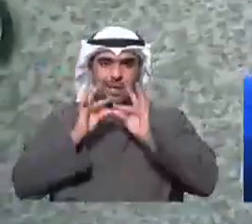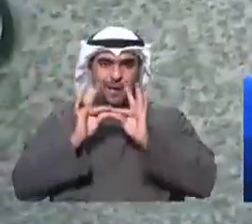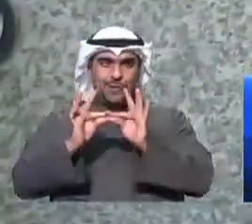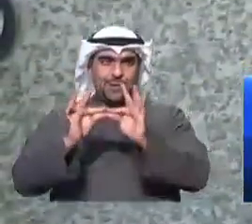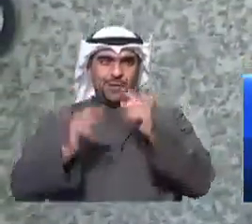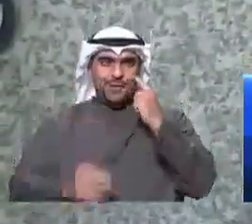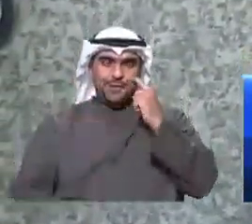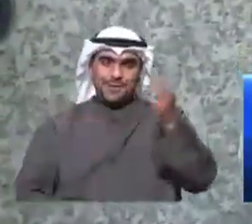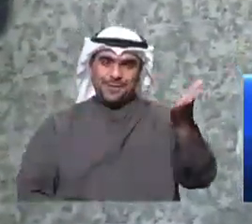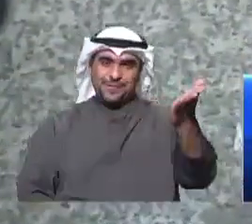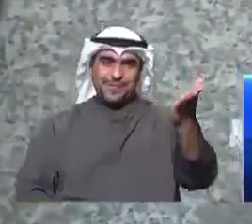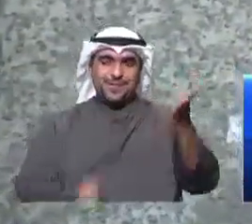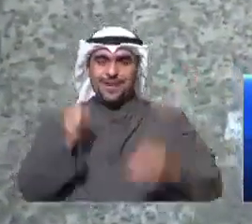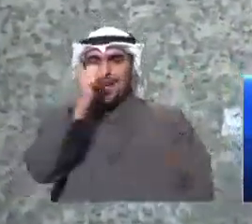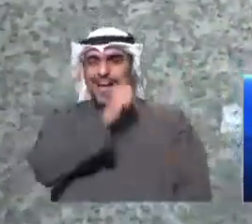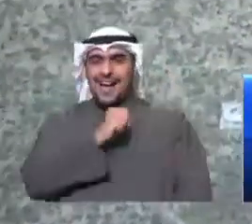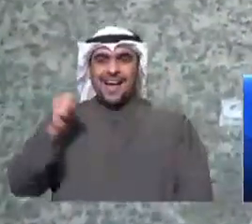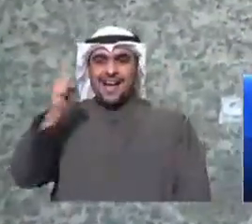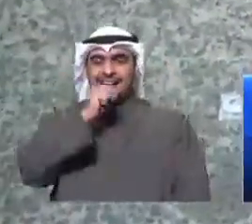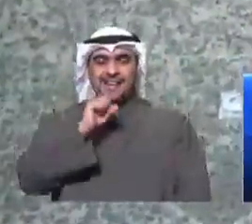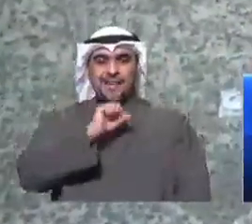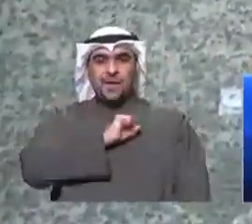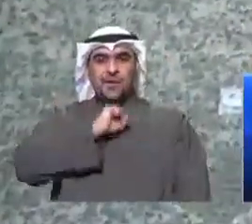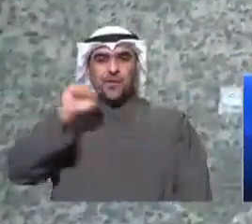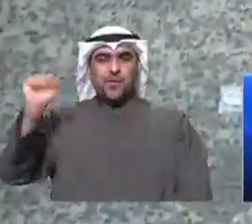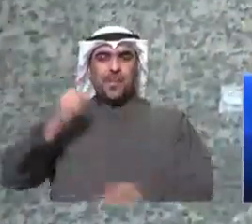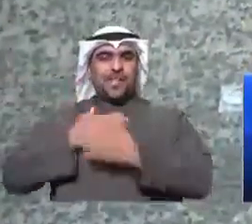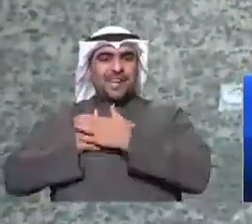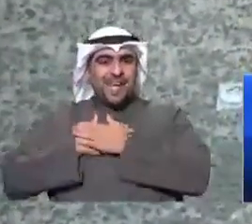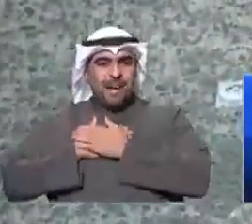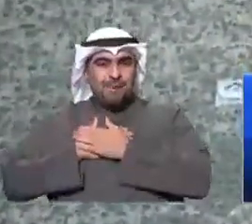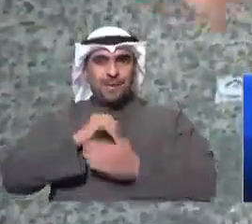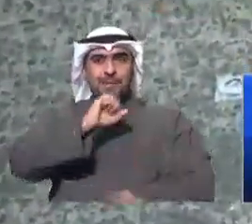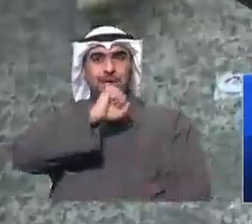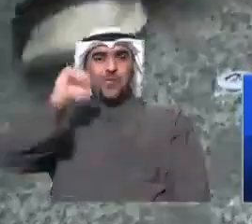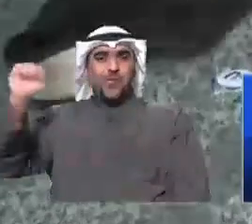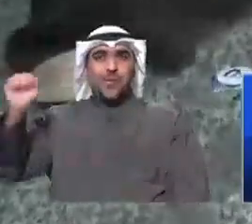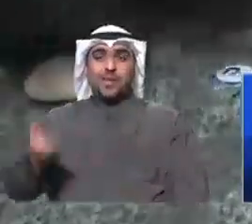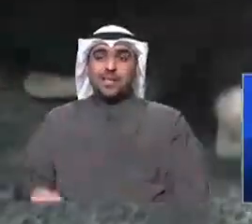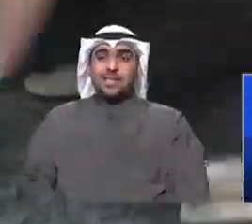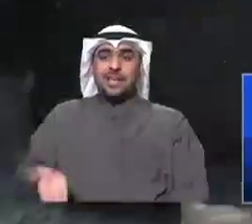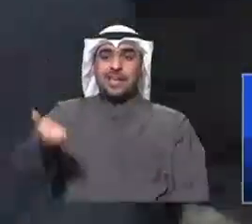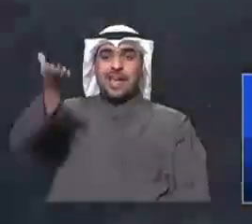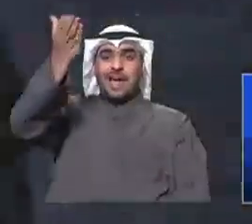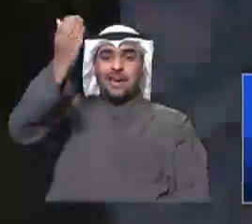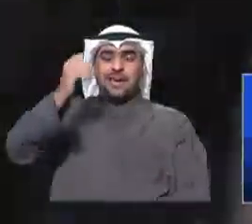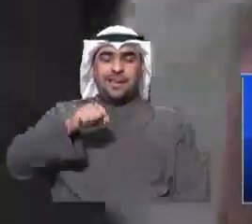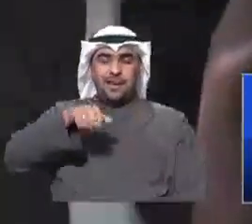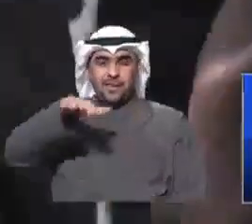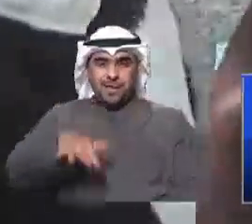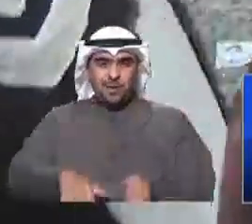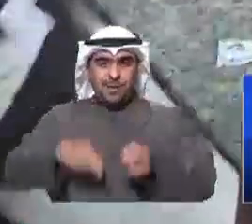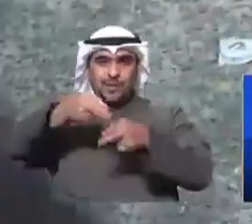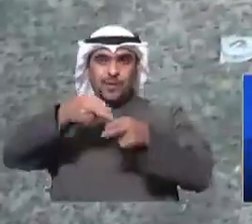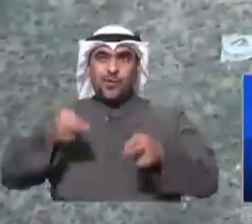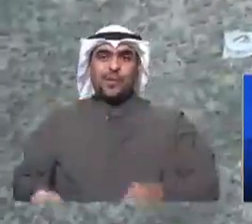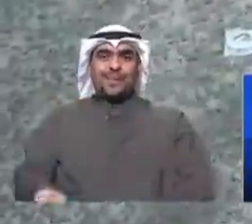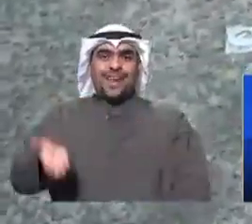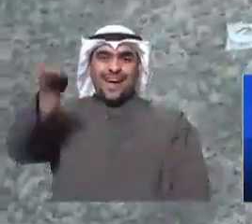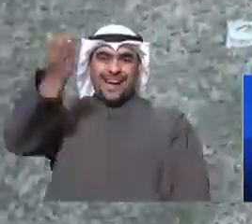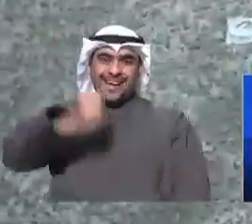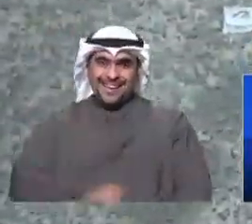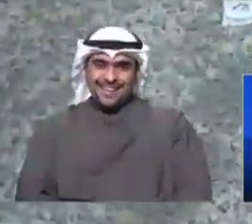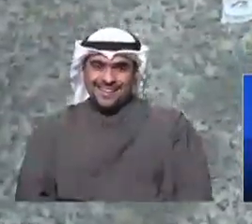وطني حبيبي، وطني العالي، وطني المجدي عالي، الوطني